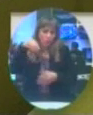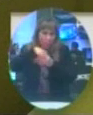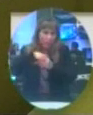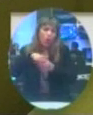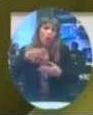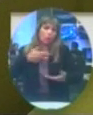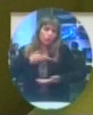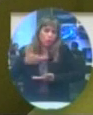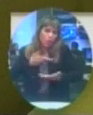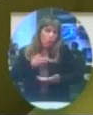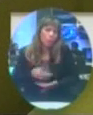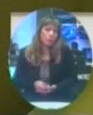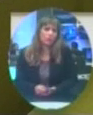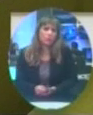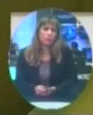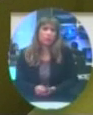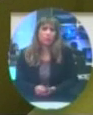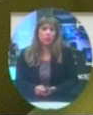במסגרת